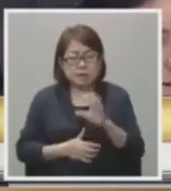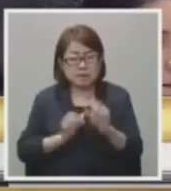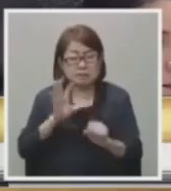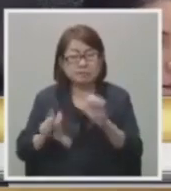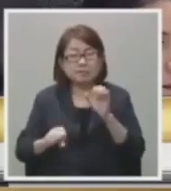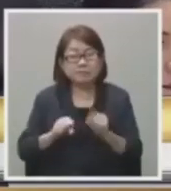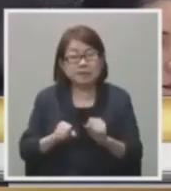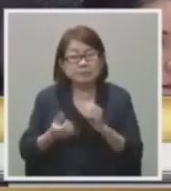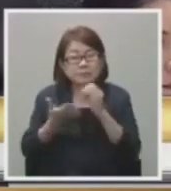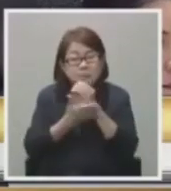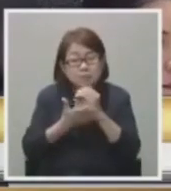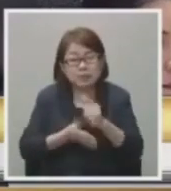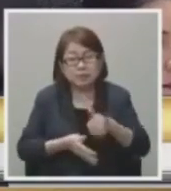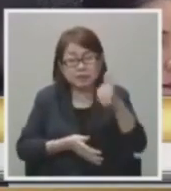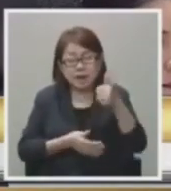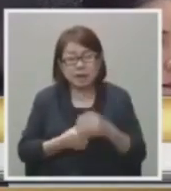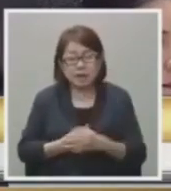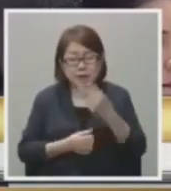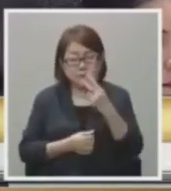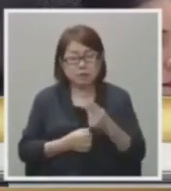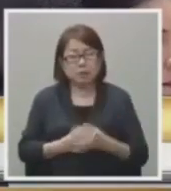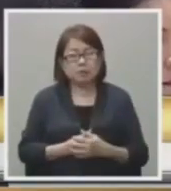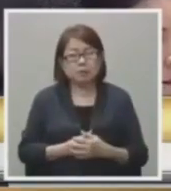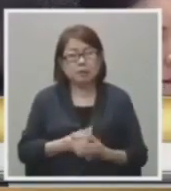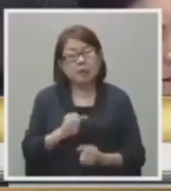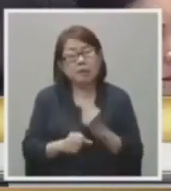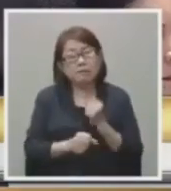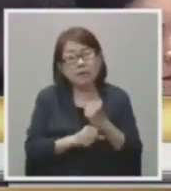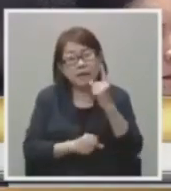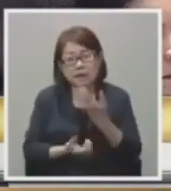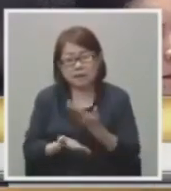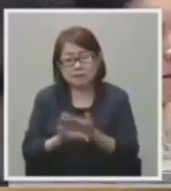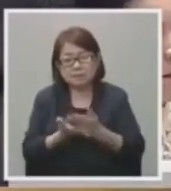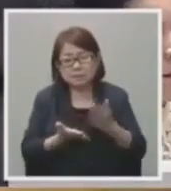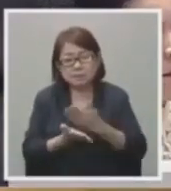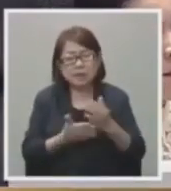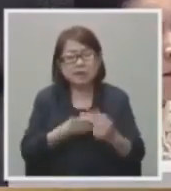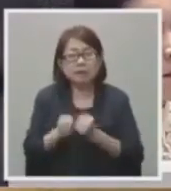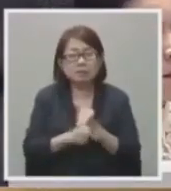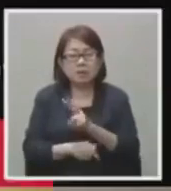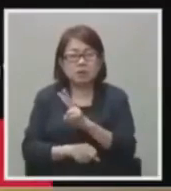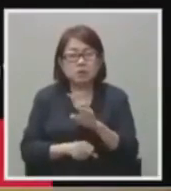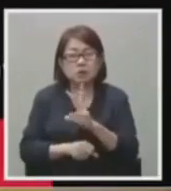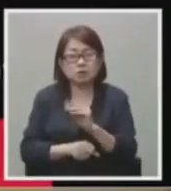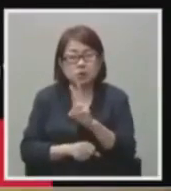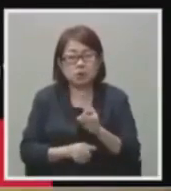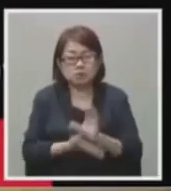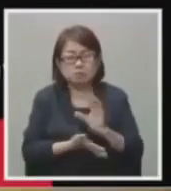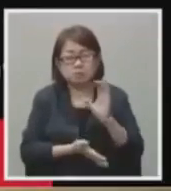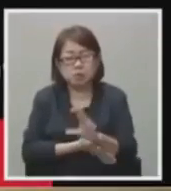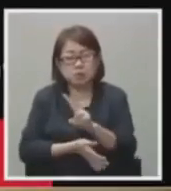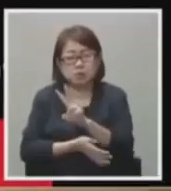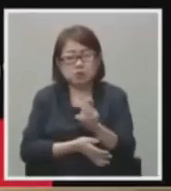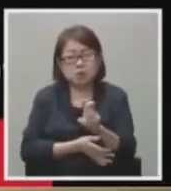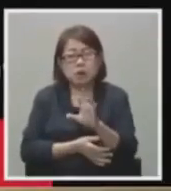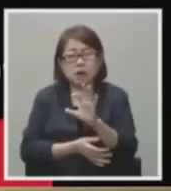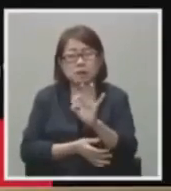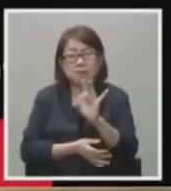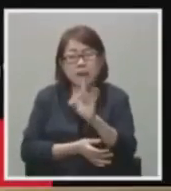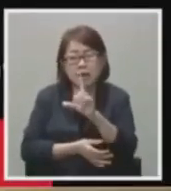ดในการจับเนี่ยท่านดูเลยครับว่าปีงบประมาณ62 298ล้านกว่ารางวัลนะ